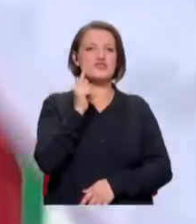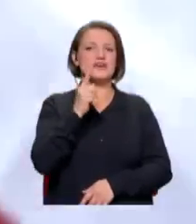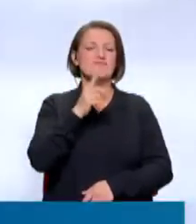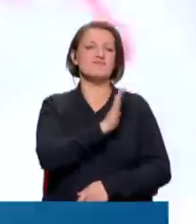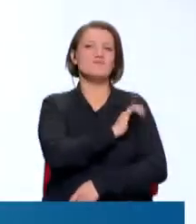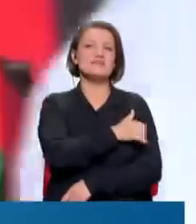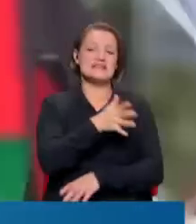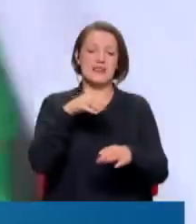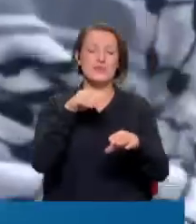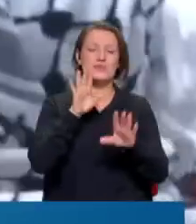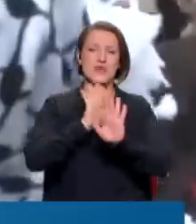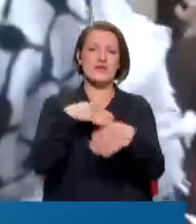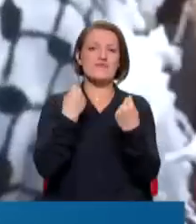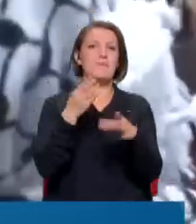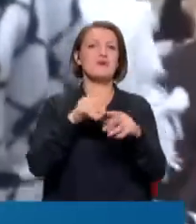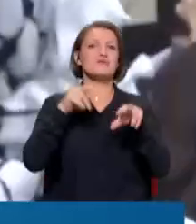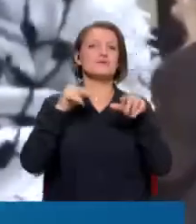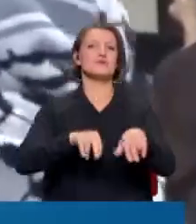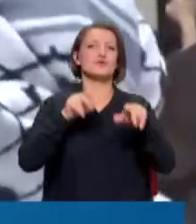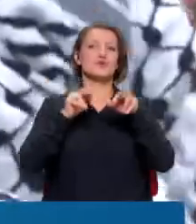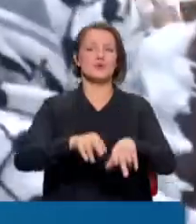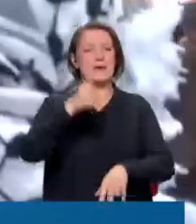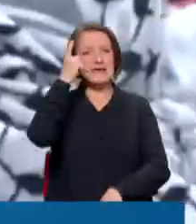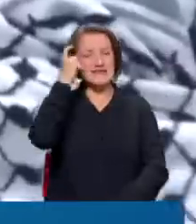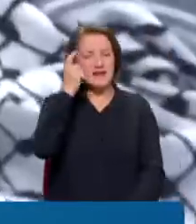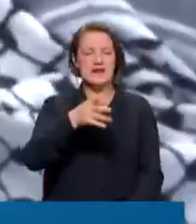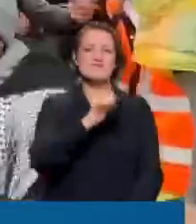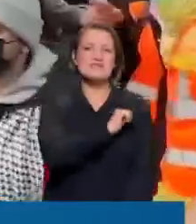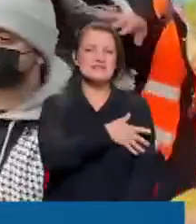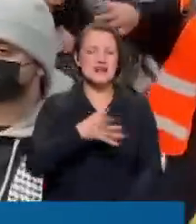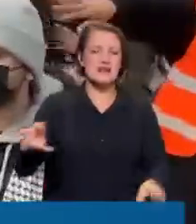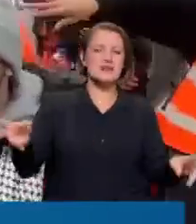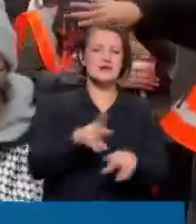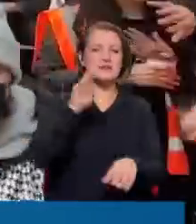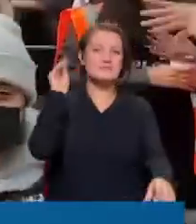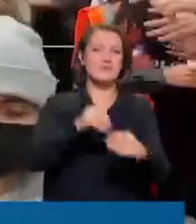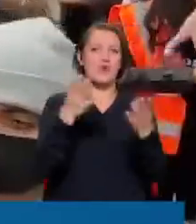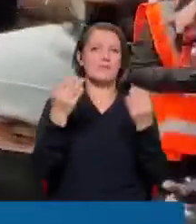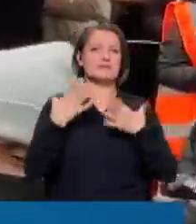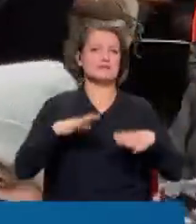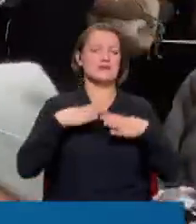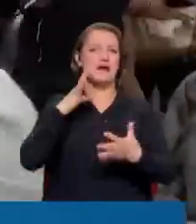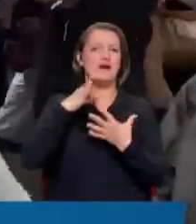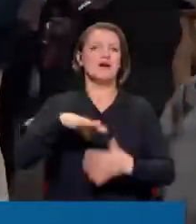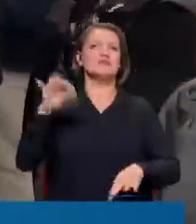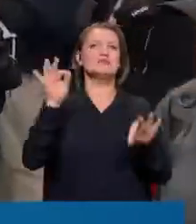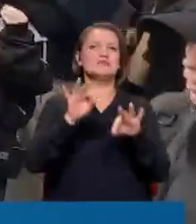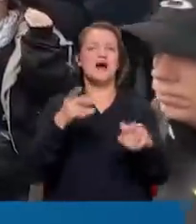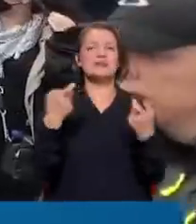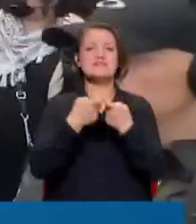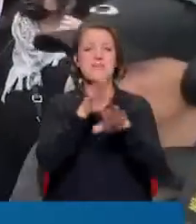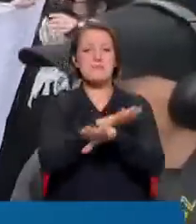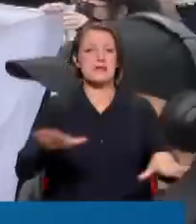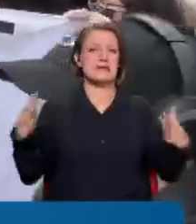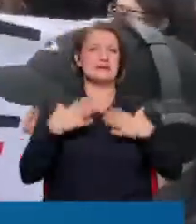Filistin'e destek için yürüdü kalabalık Filistin'de İsrail katliamına son verilmesini istedi insani Ateşkes çağrısı yaparak